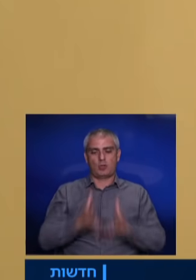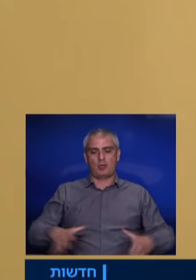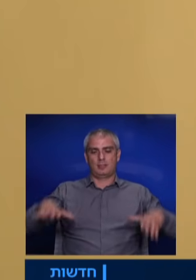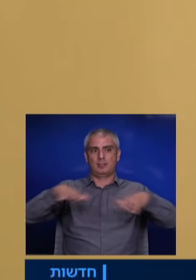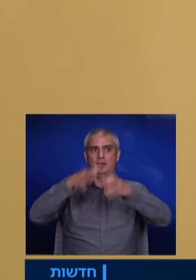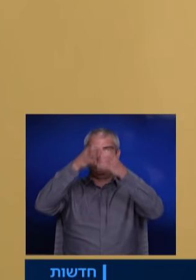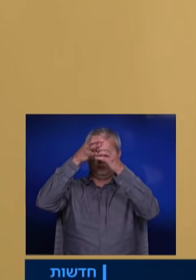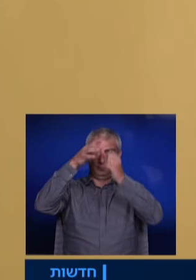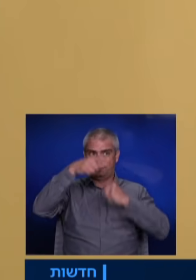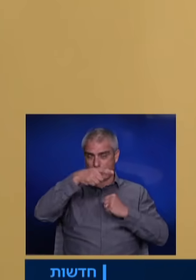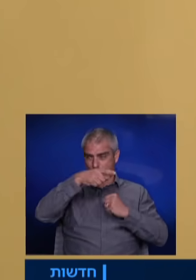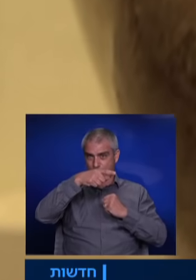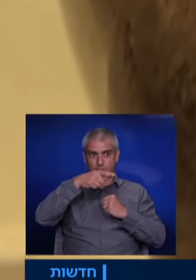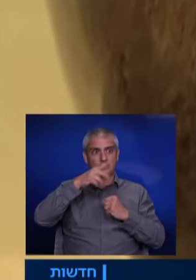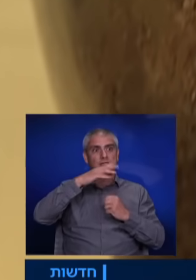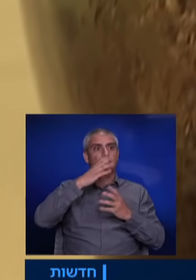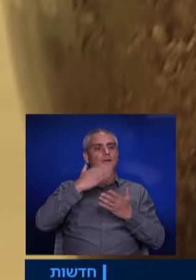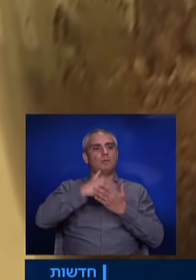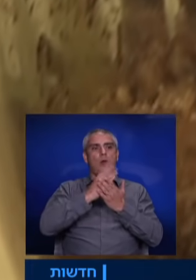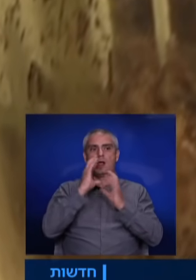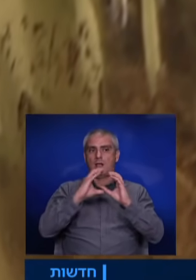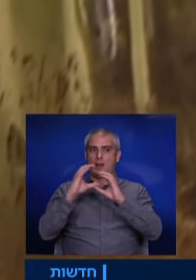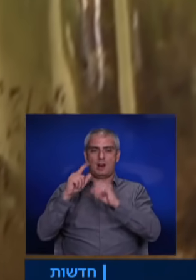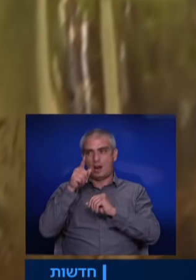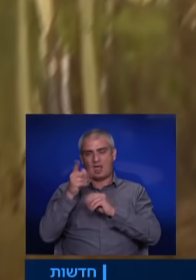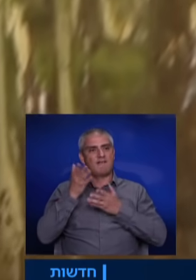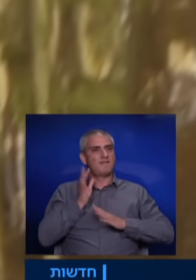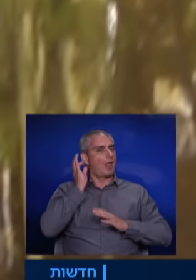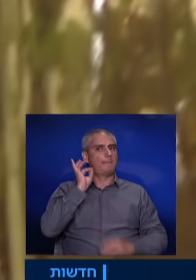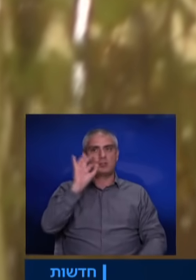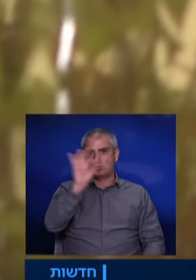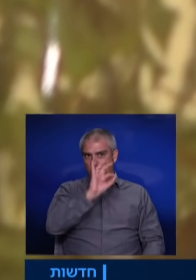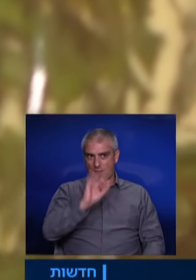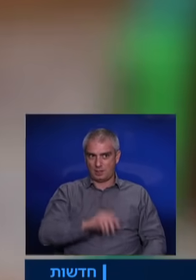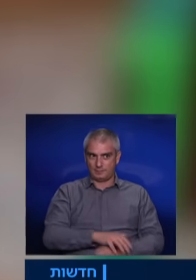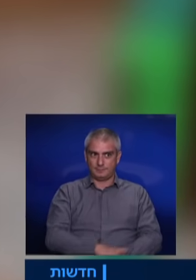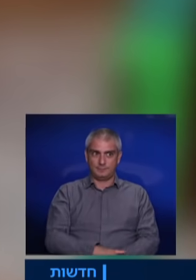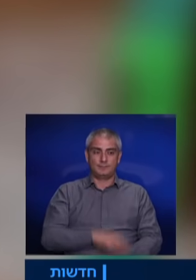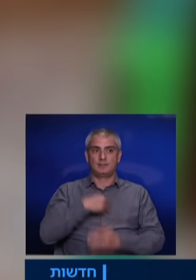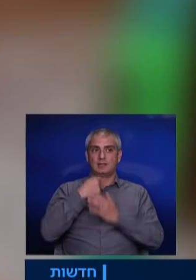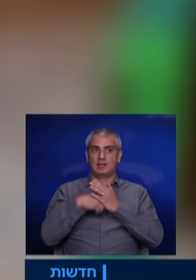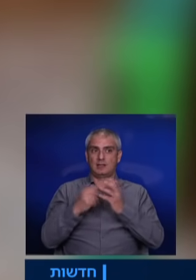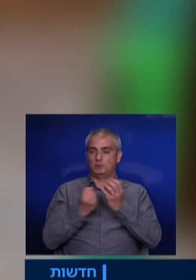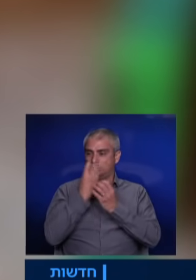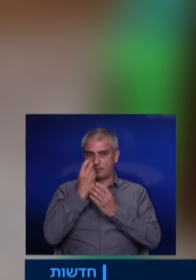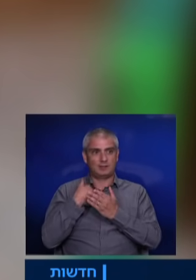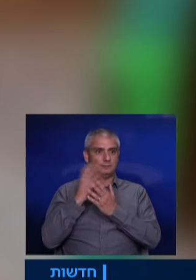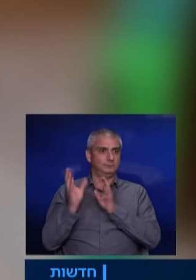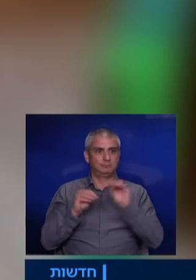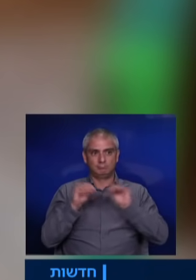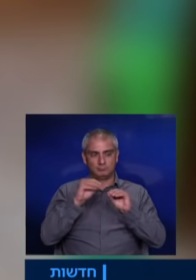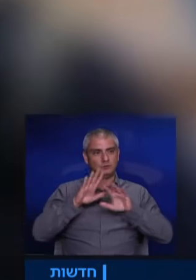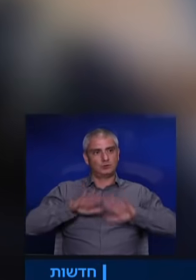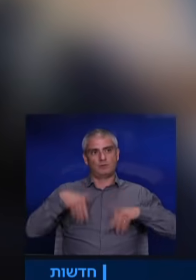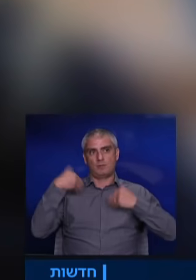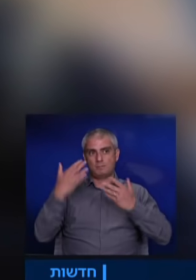בתוך טרריום, מחולק לכמה חלקים לה ולבנות שלה. קנינו את הצמחים, סידרנו, ישבנו